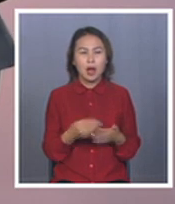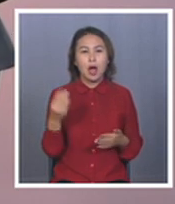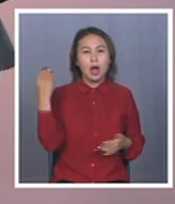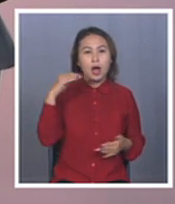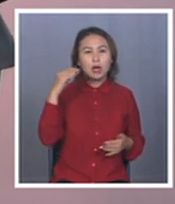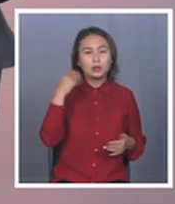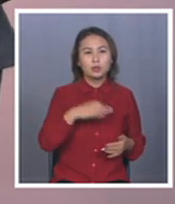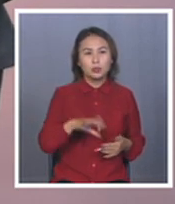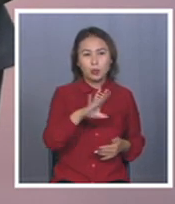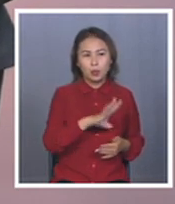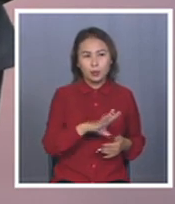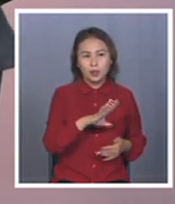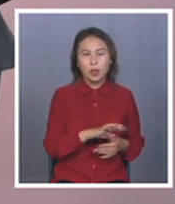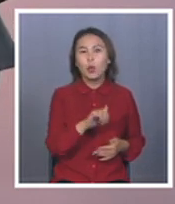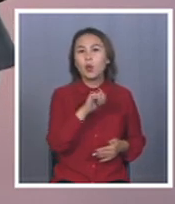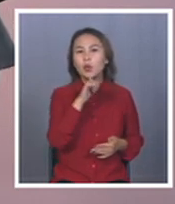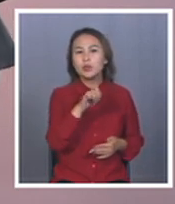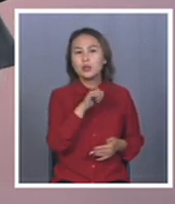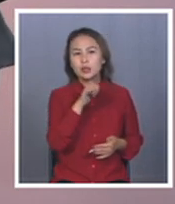облысы, Қостанай,